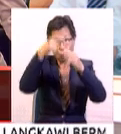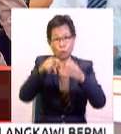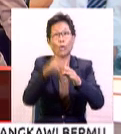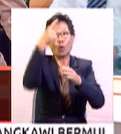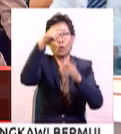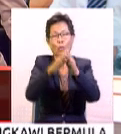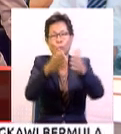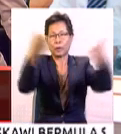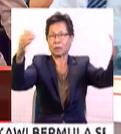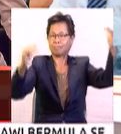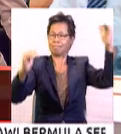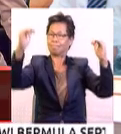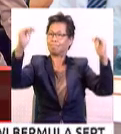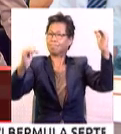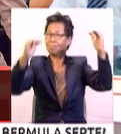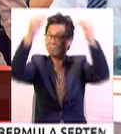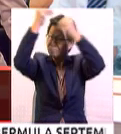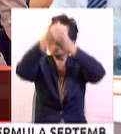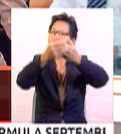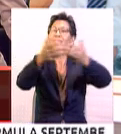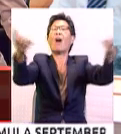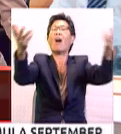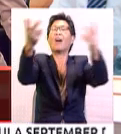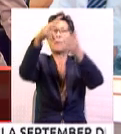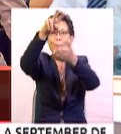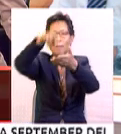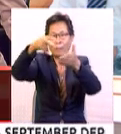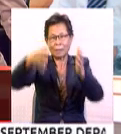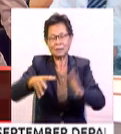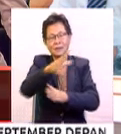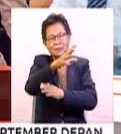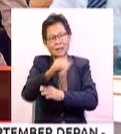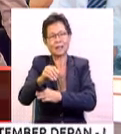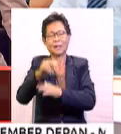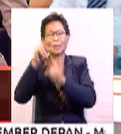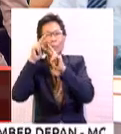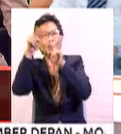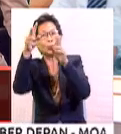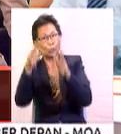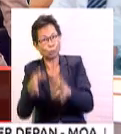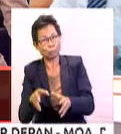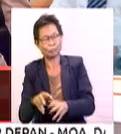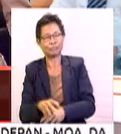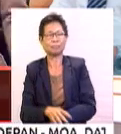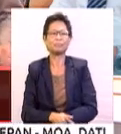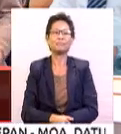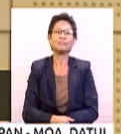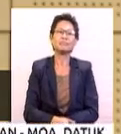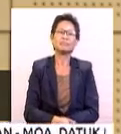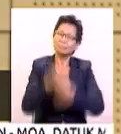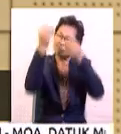bersikap seimbang dalam memberikan maklumat kepada pembaca dan juga penonton.